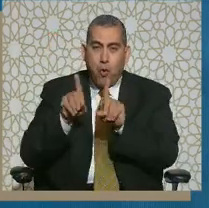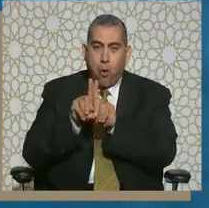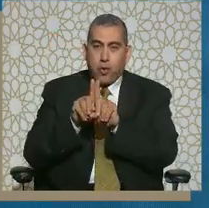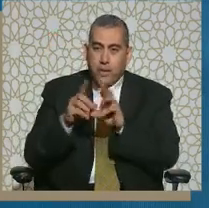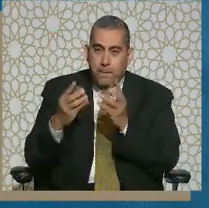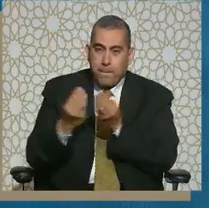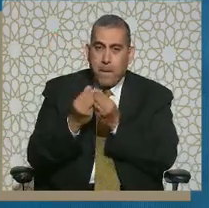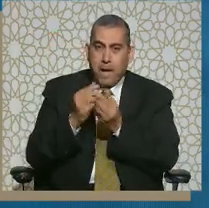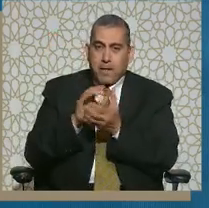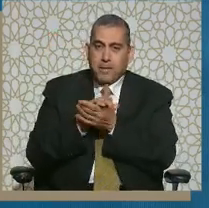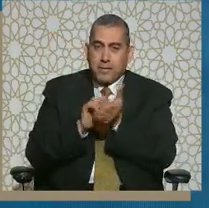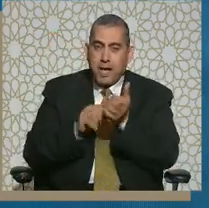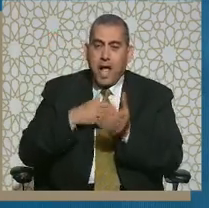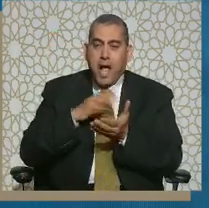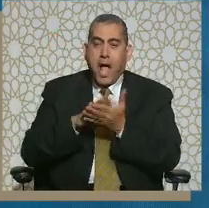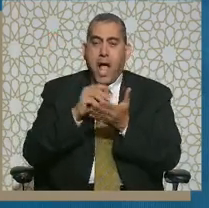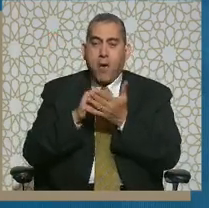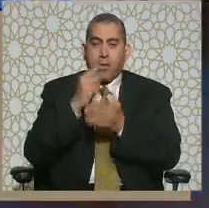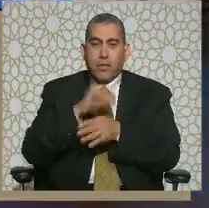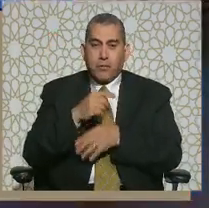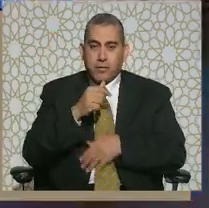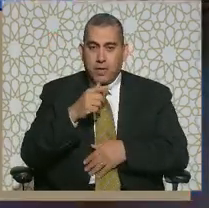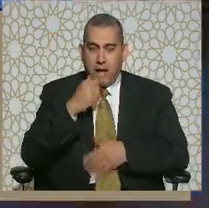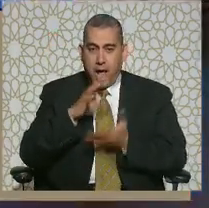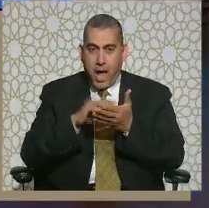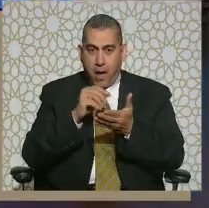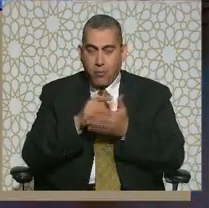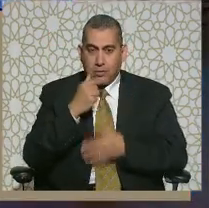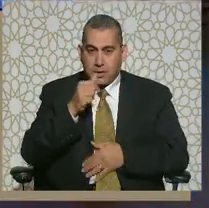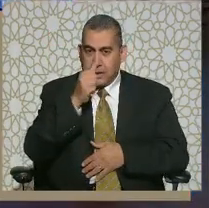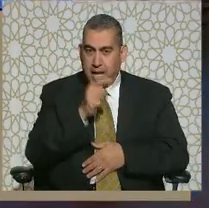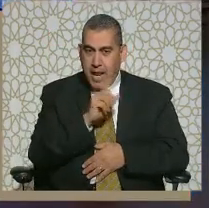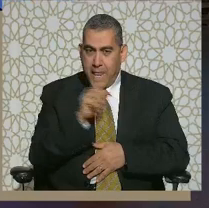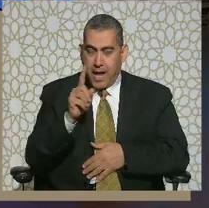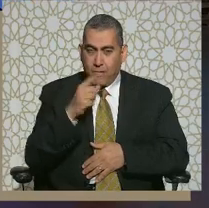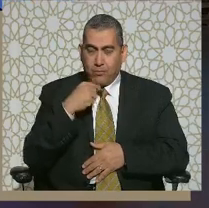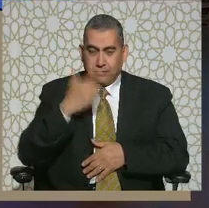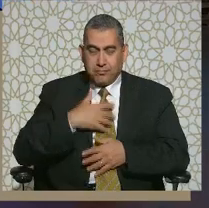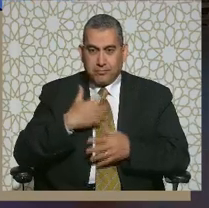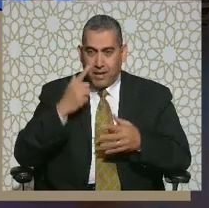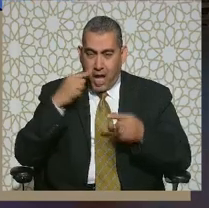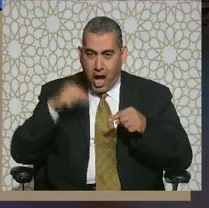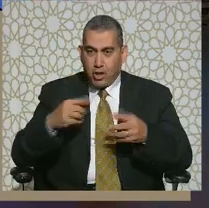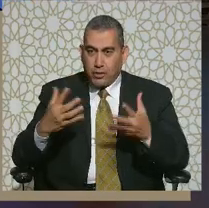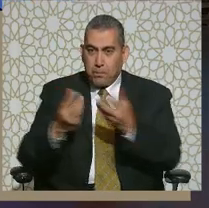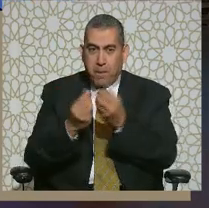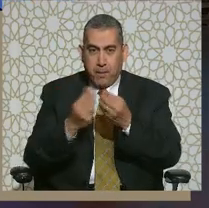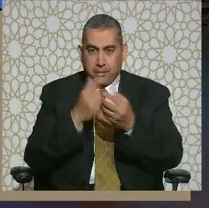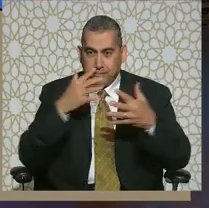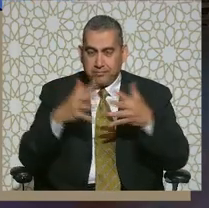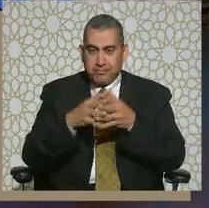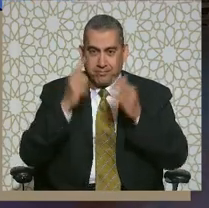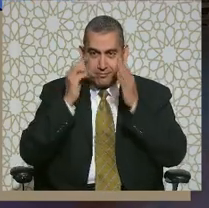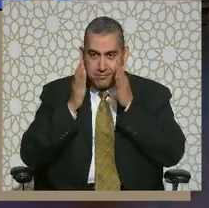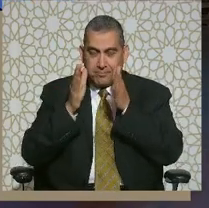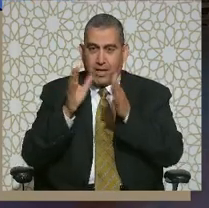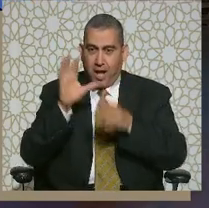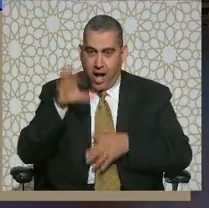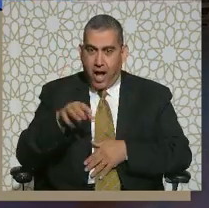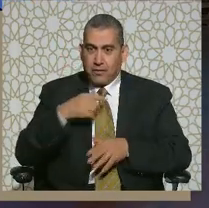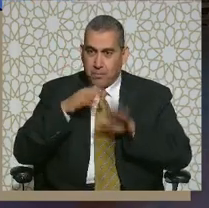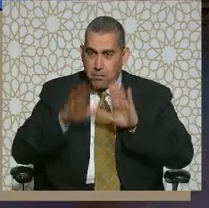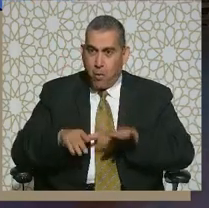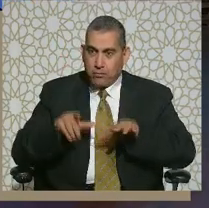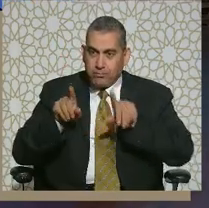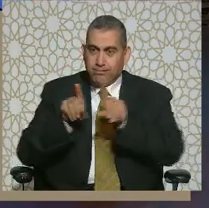حاجه ما تزعلش نفسك وعيش وسط احبابك عيش معاهم وانت مركز حاضر ما